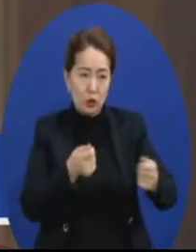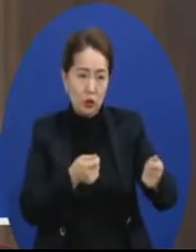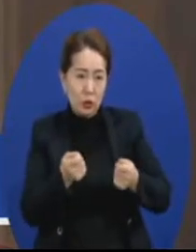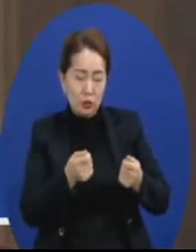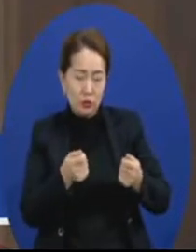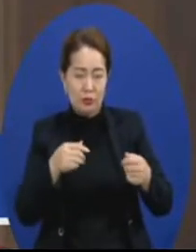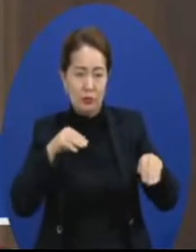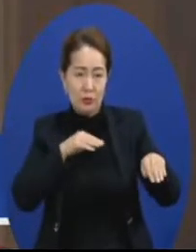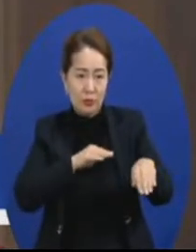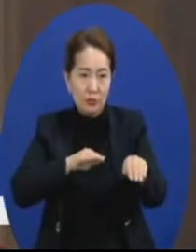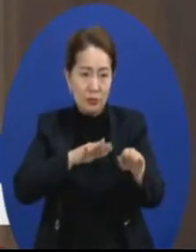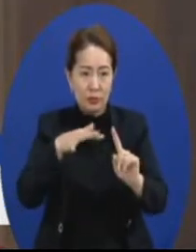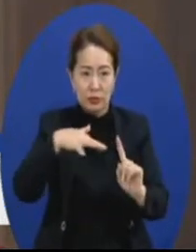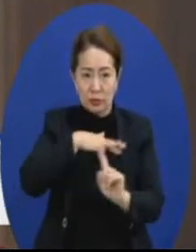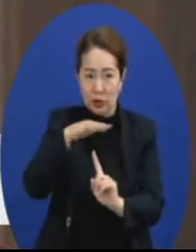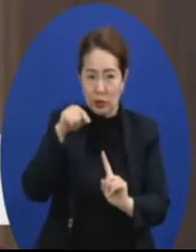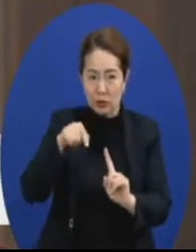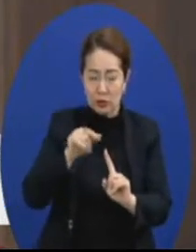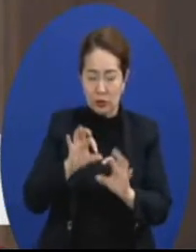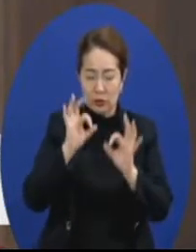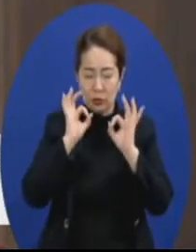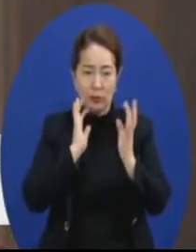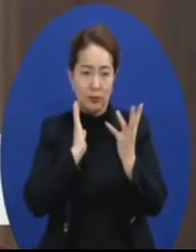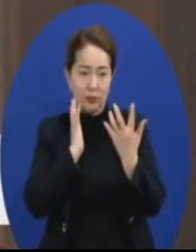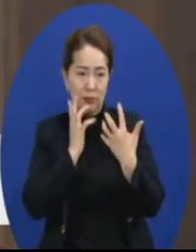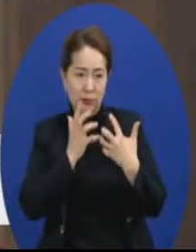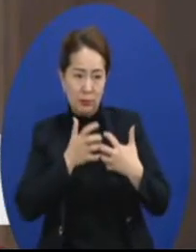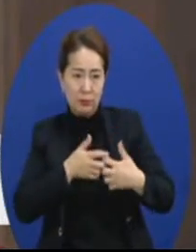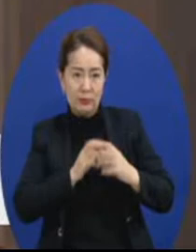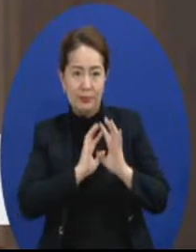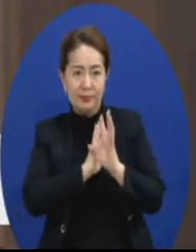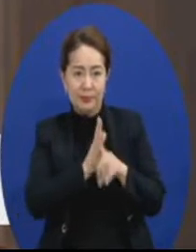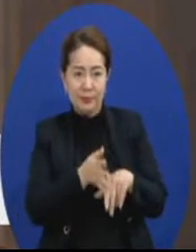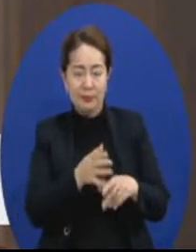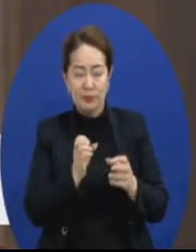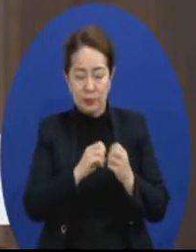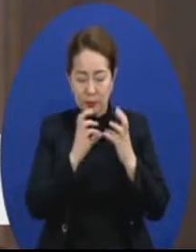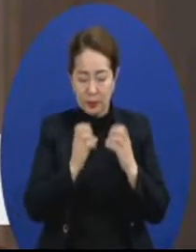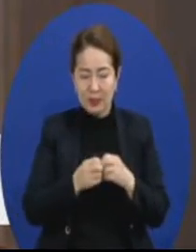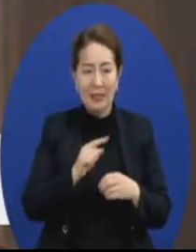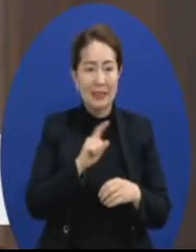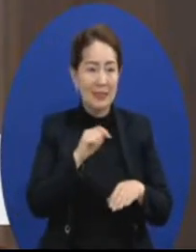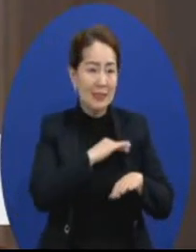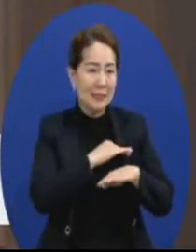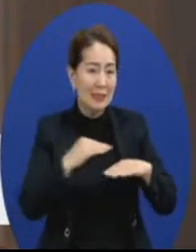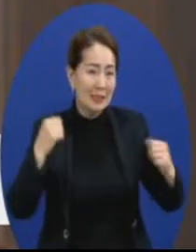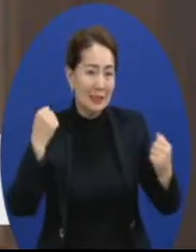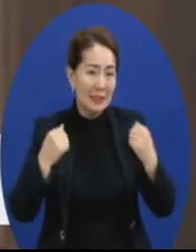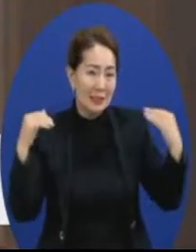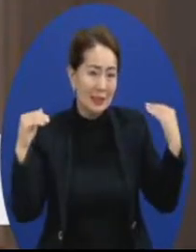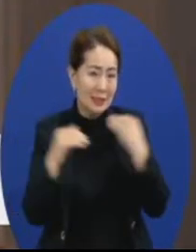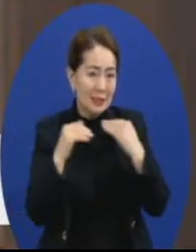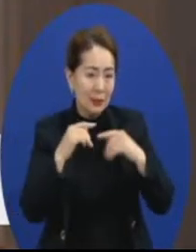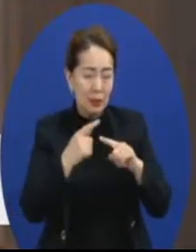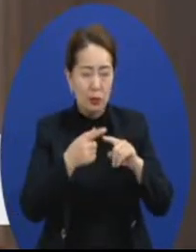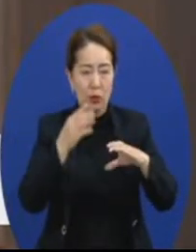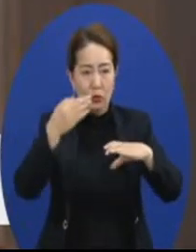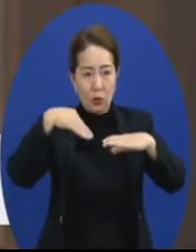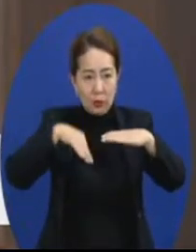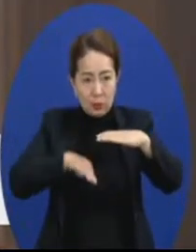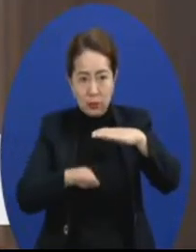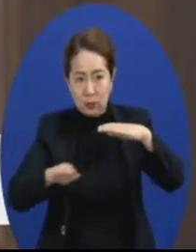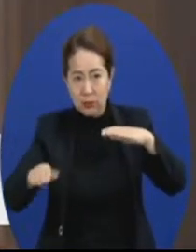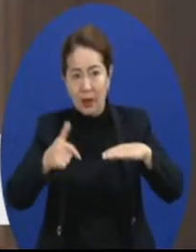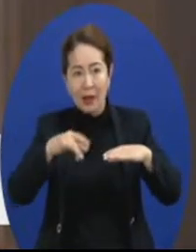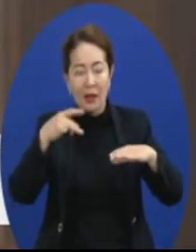зохицуулах хэрэгслүүд, тухайн орчинд хөдөлгөөний үйлчлэгцээ бий болгох, за арцын сүлжээ төлөвлөлт гэдэг нь нөхөн гарцуудыг